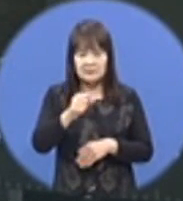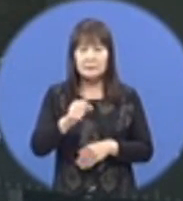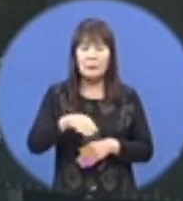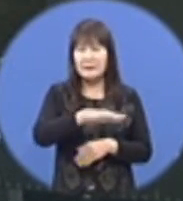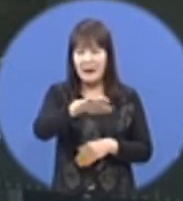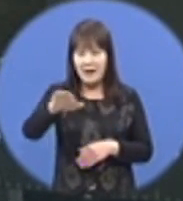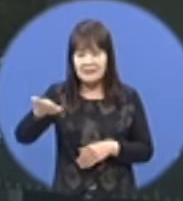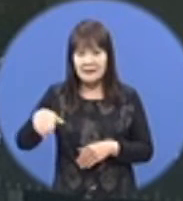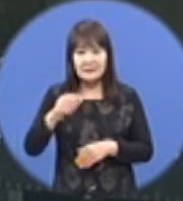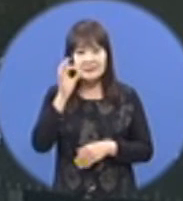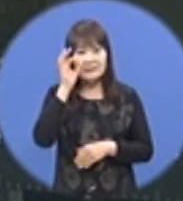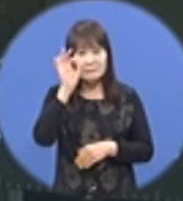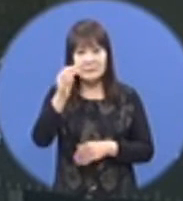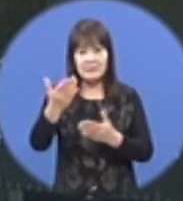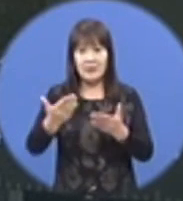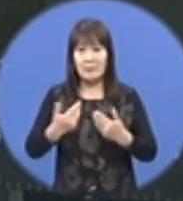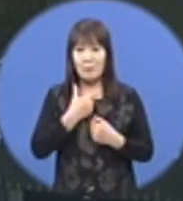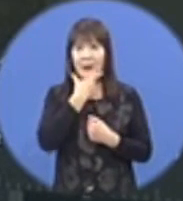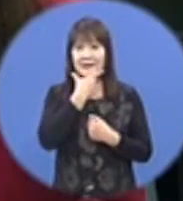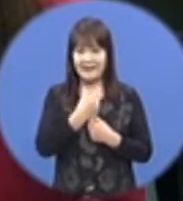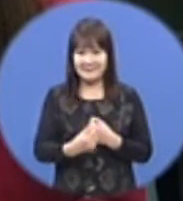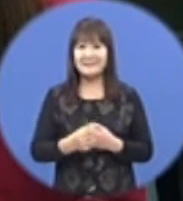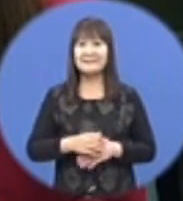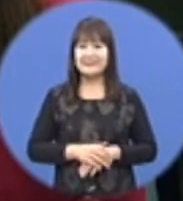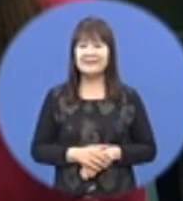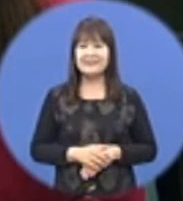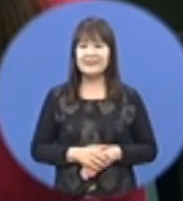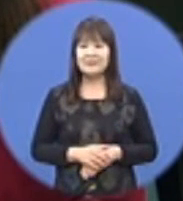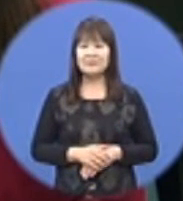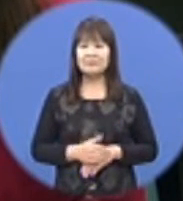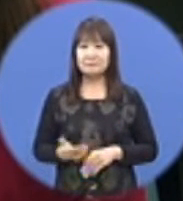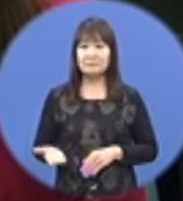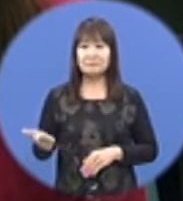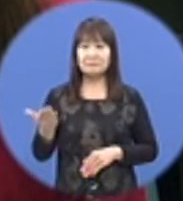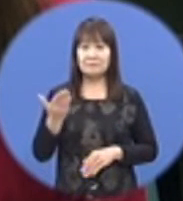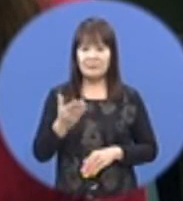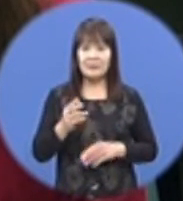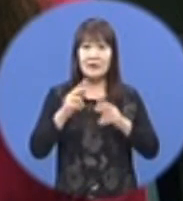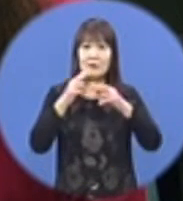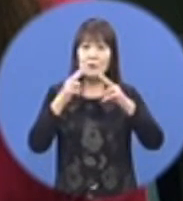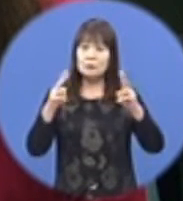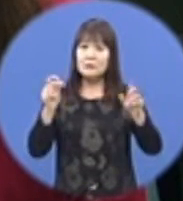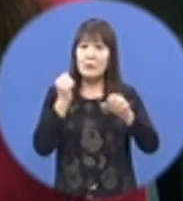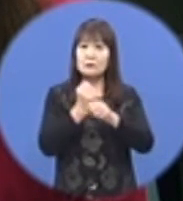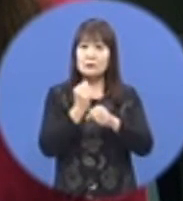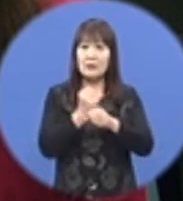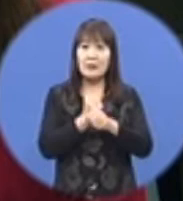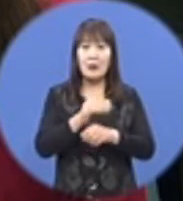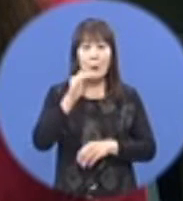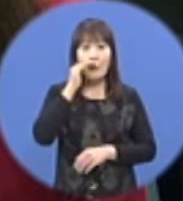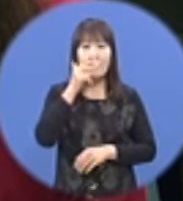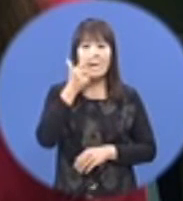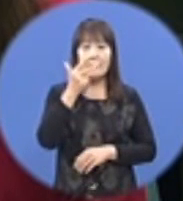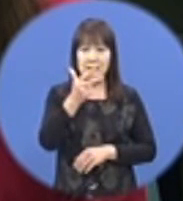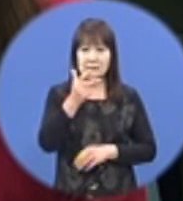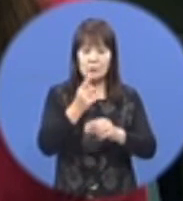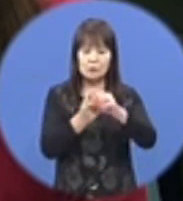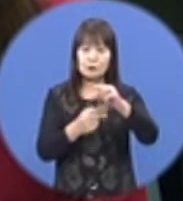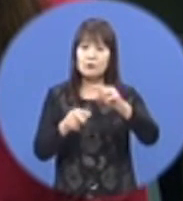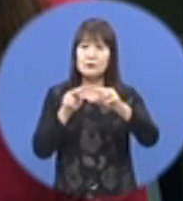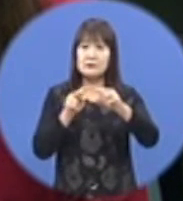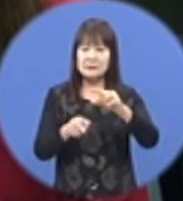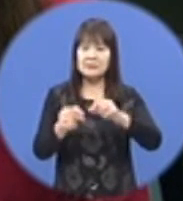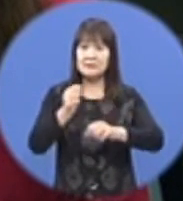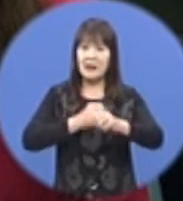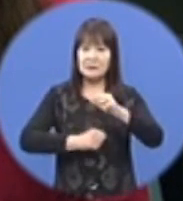見てもらえる動画になってると思います。 そしてテーマ曲を制作したのは、和歌山市を拠点に活動し